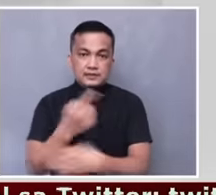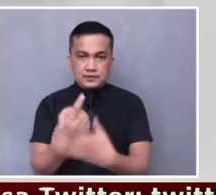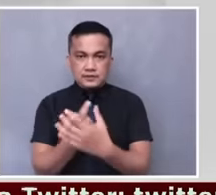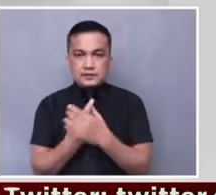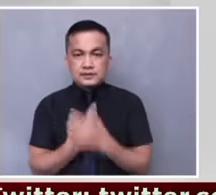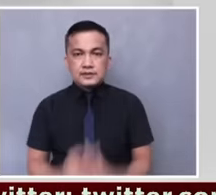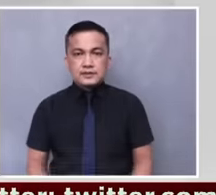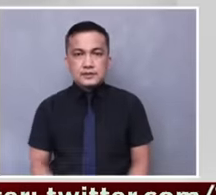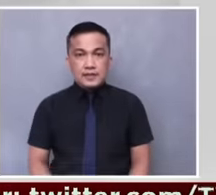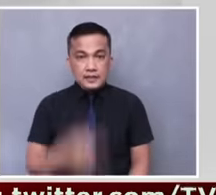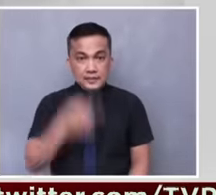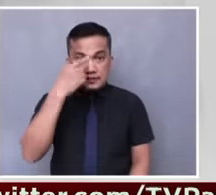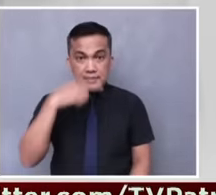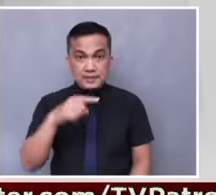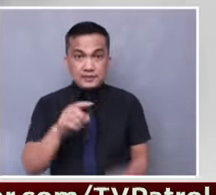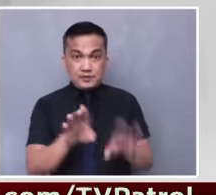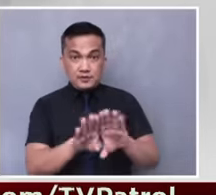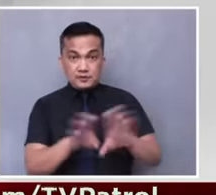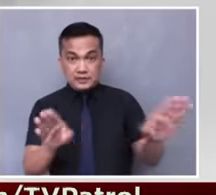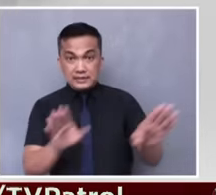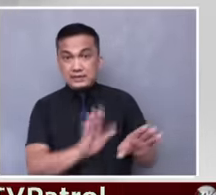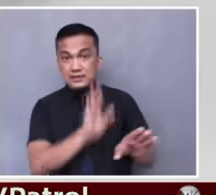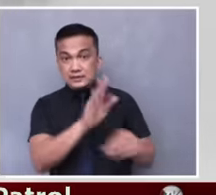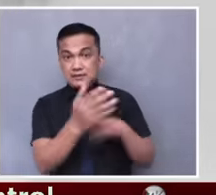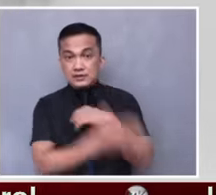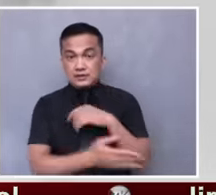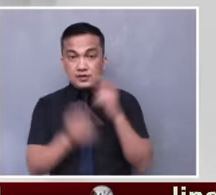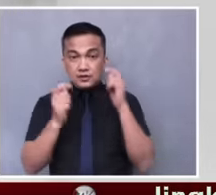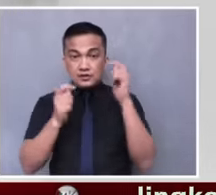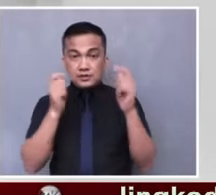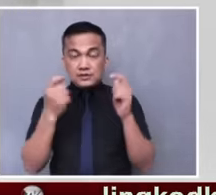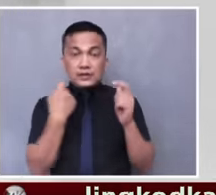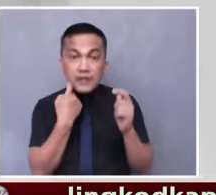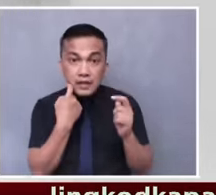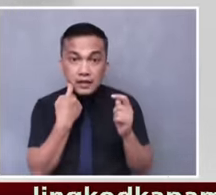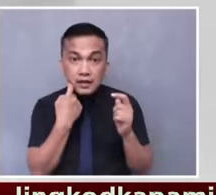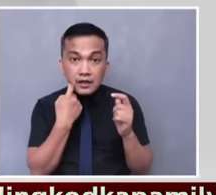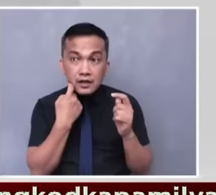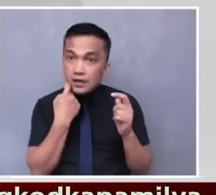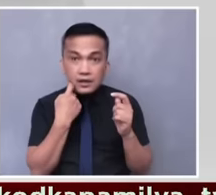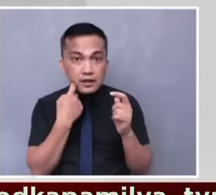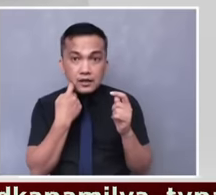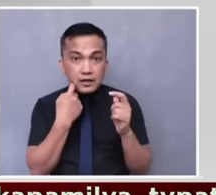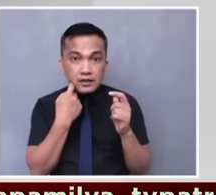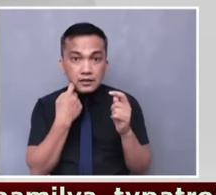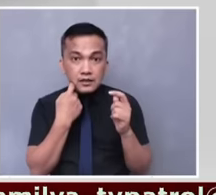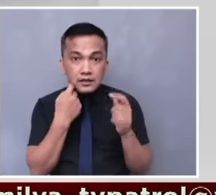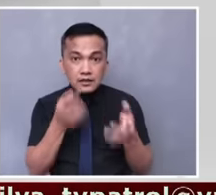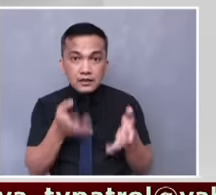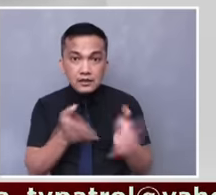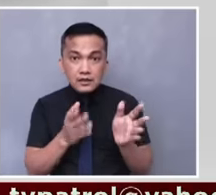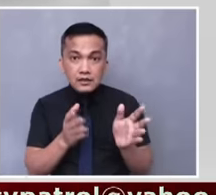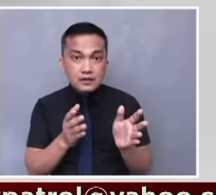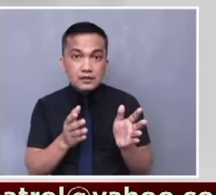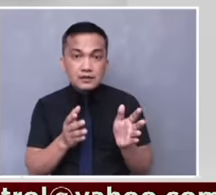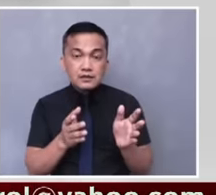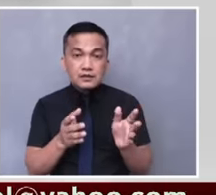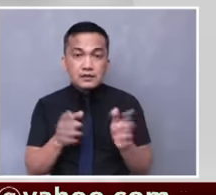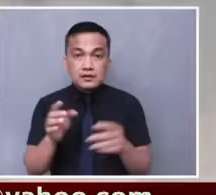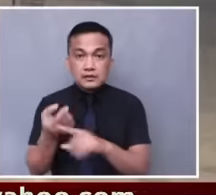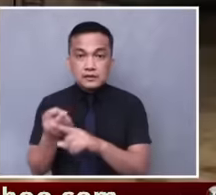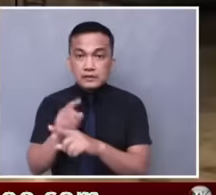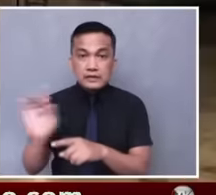Thailand na binuksan ang kanilang bansa sa turismo kamakailan, hindi muna papayagan ang mga galing sa walong bansa sa